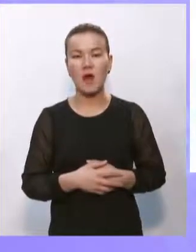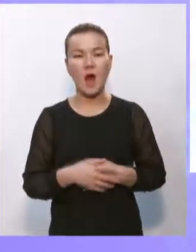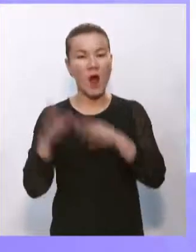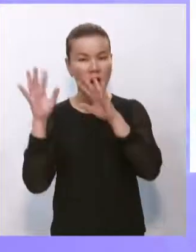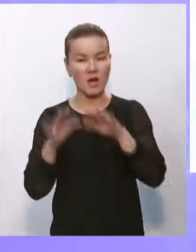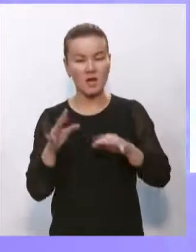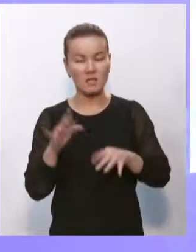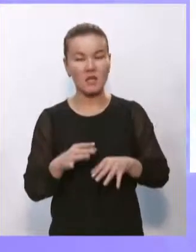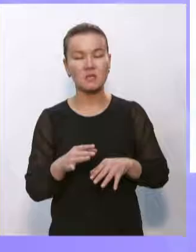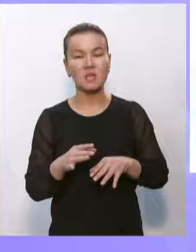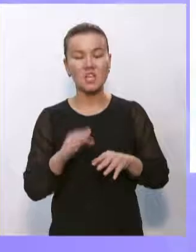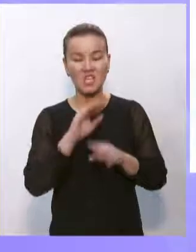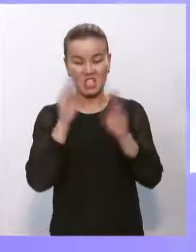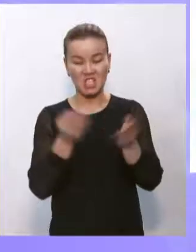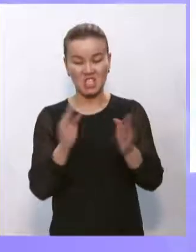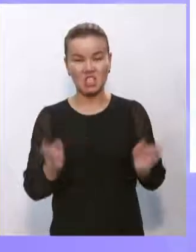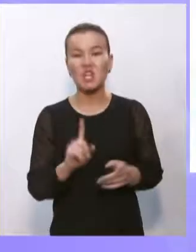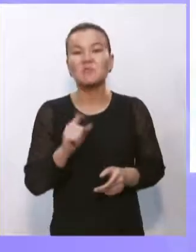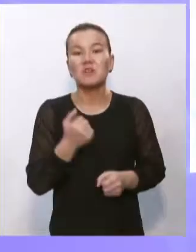Кардан кишини эмне кылышат?